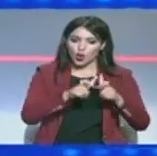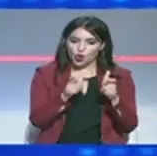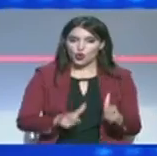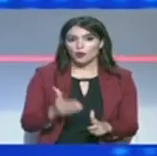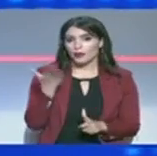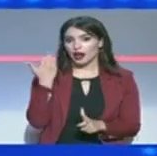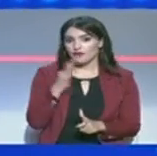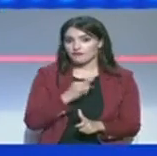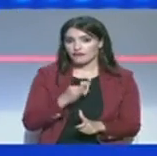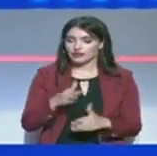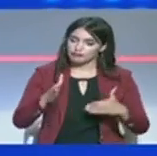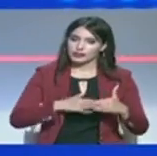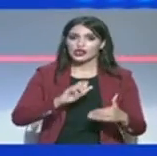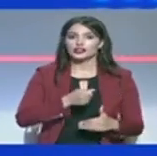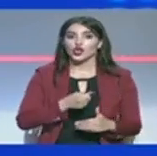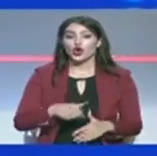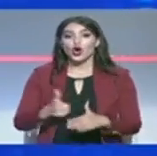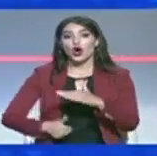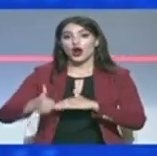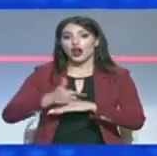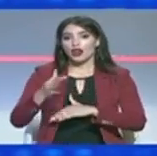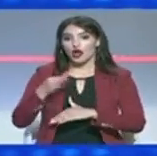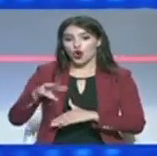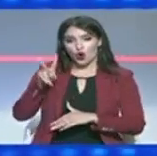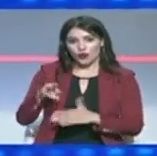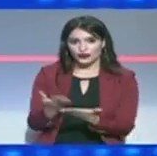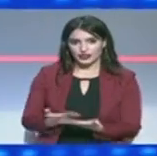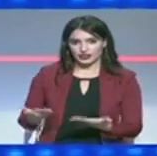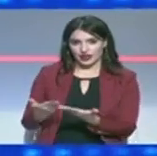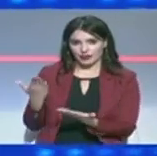كان رئيس الحكومة السابق الياس الفخفاخ الفاعل الرئيس فيها.